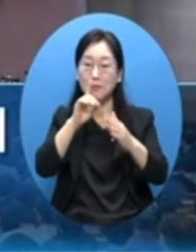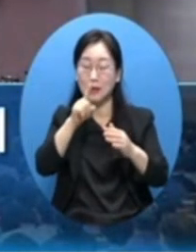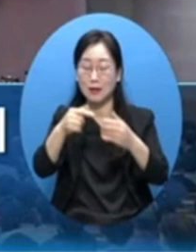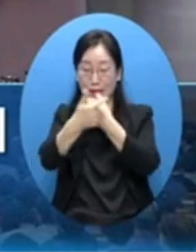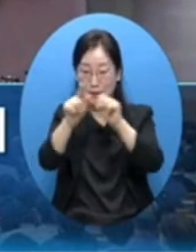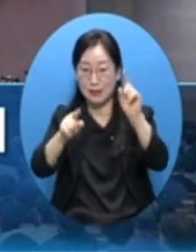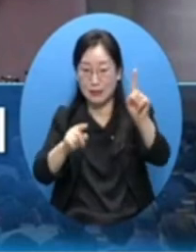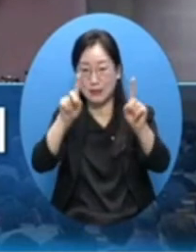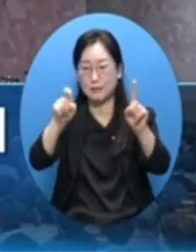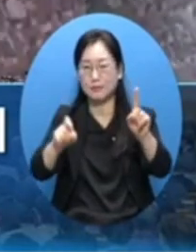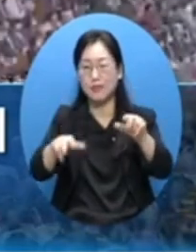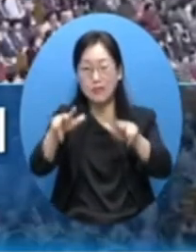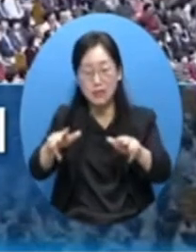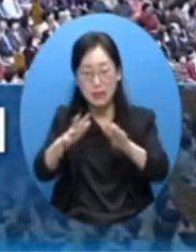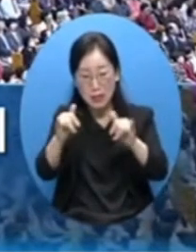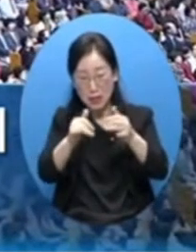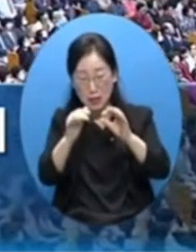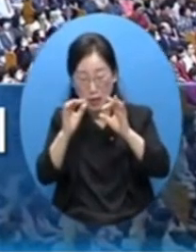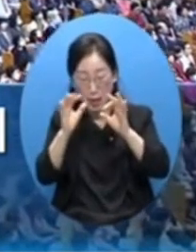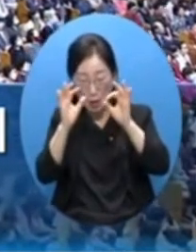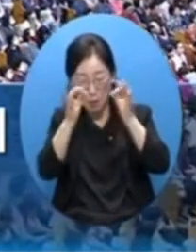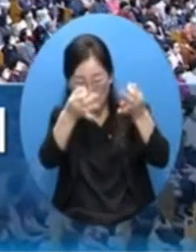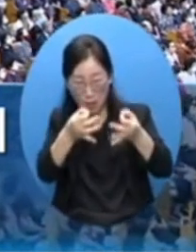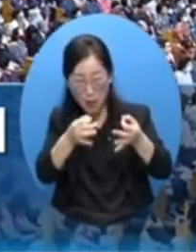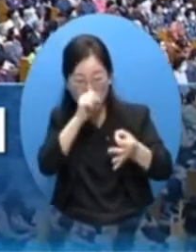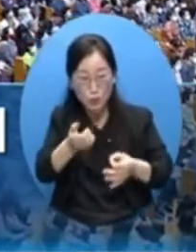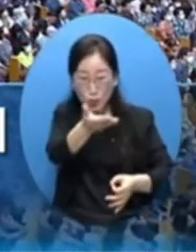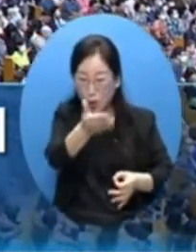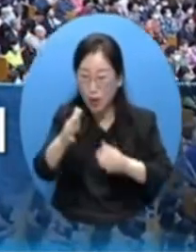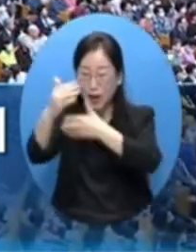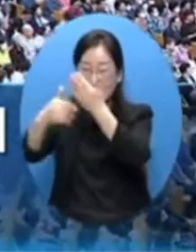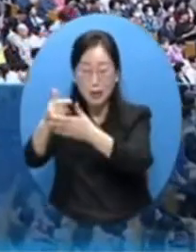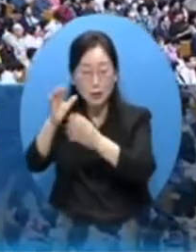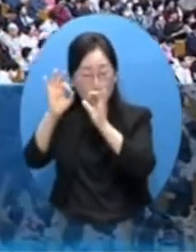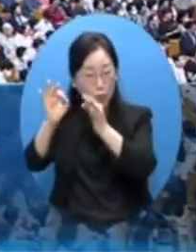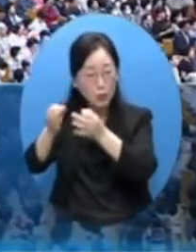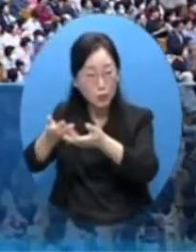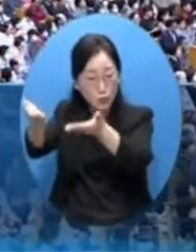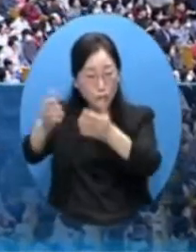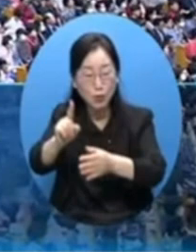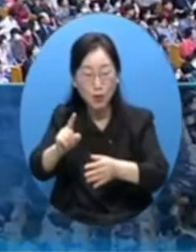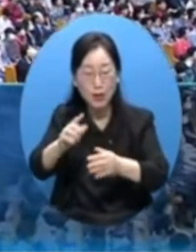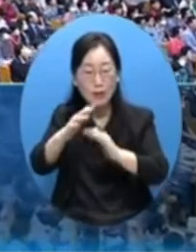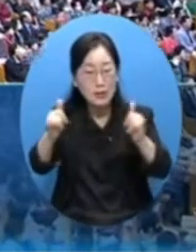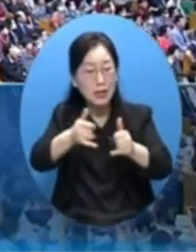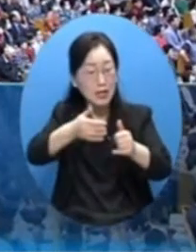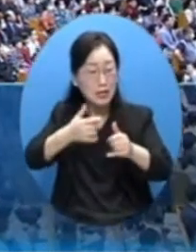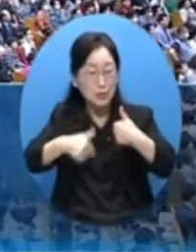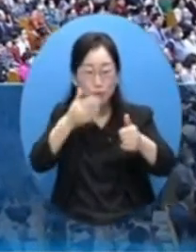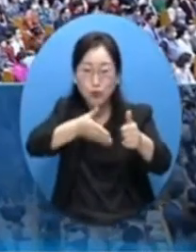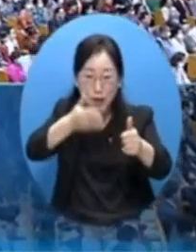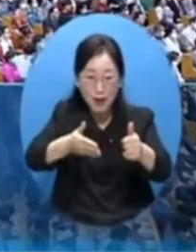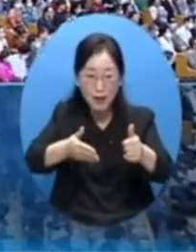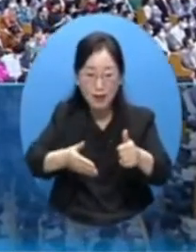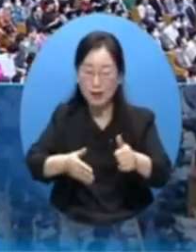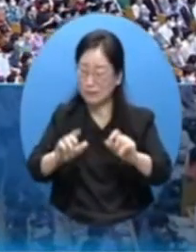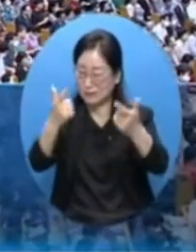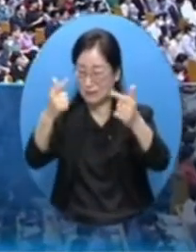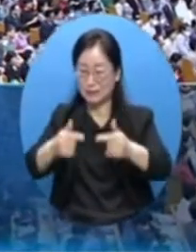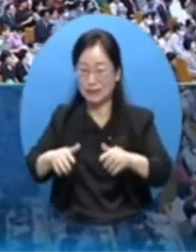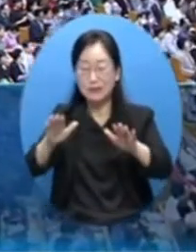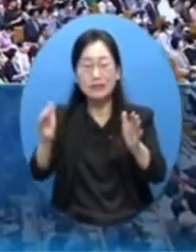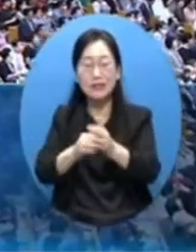내가 사람들에게 좋게 하랴 하나님께 좋게 하랴 사람들에게 기쁨을 구하랴 내가 지금까지 사람들의 기쁨을 구하였다면